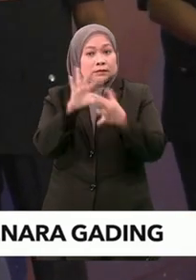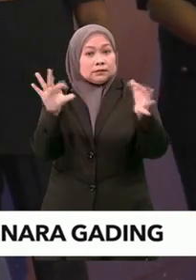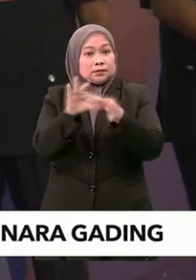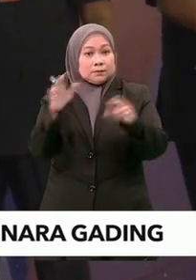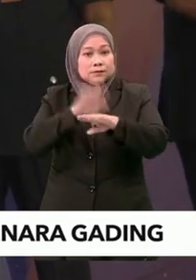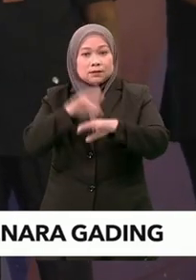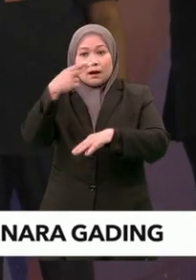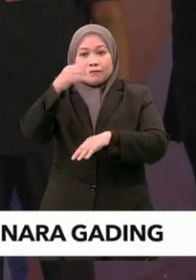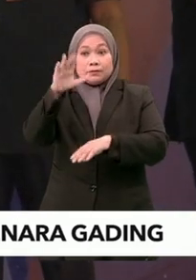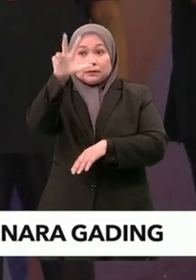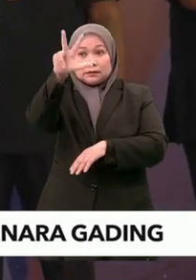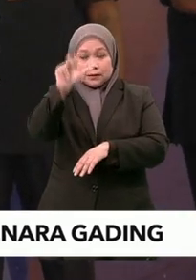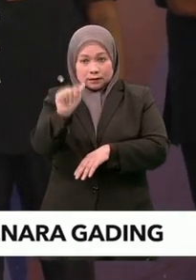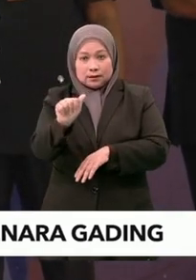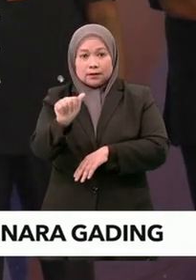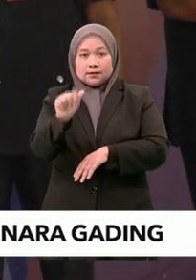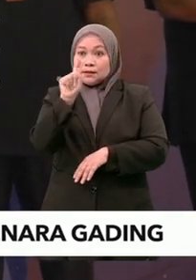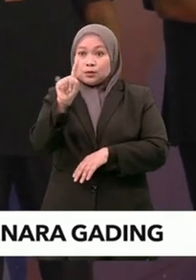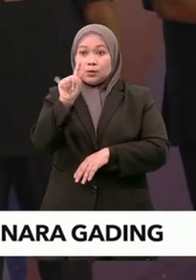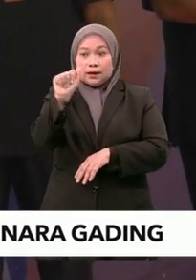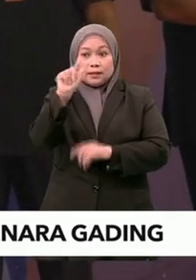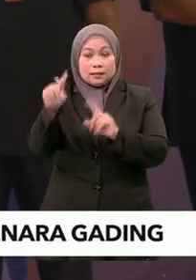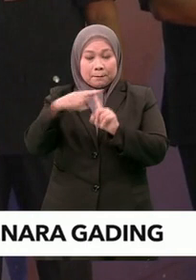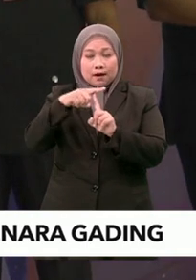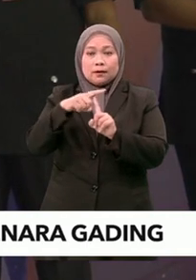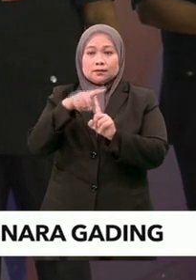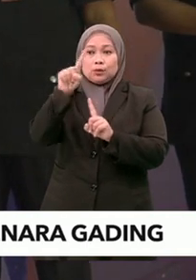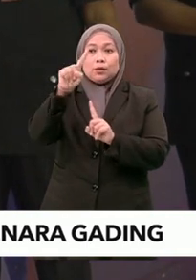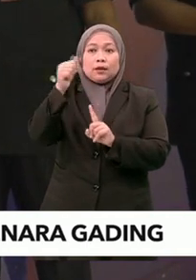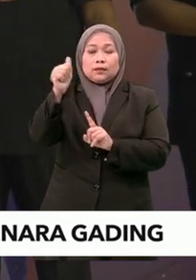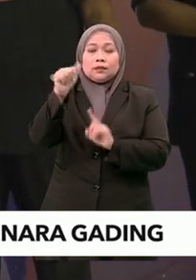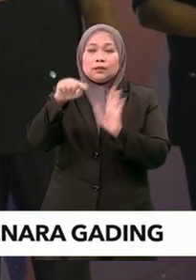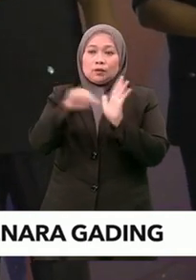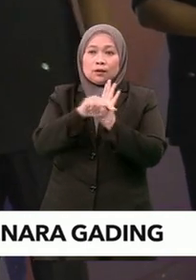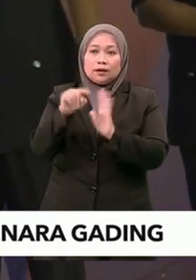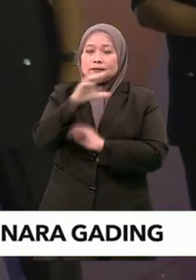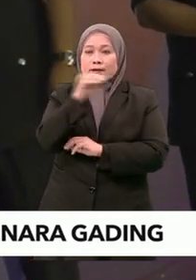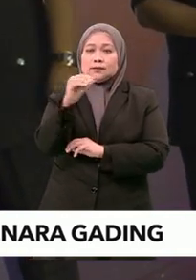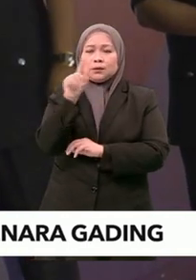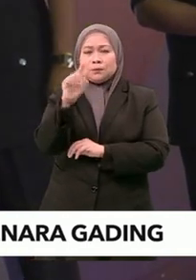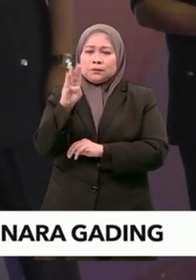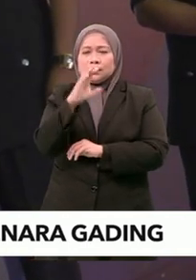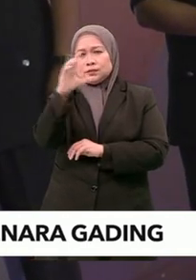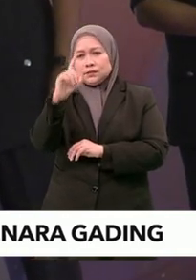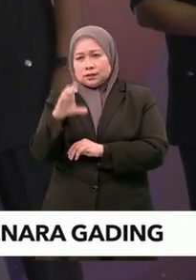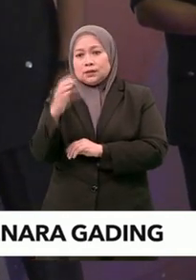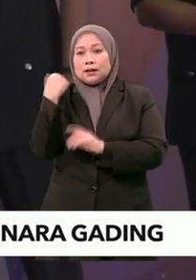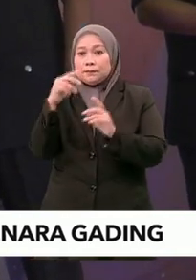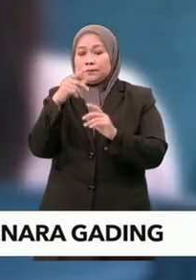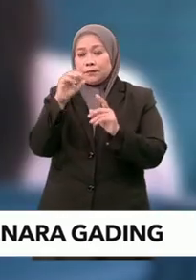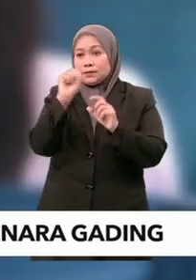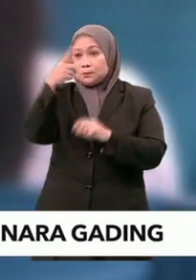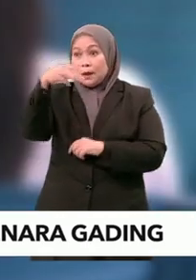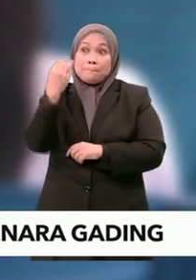Hafizan yang meraih 3i 1E + 1 Itulah satu ditambah dan satu si dalam pelajaran